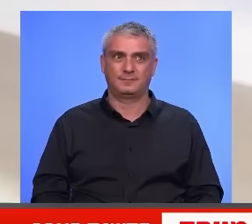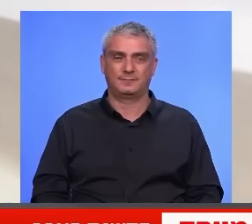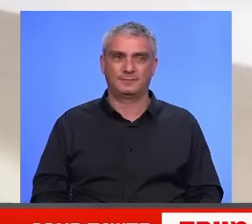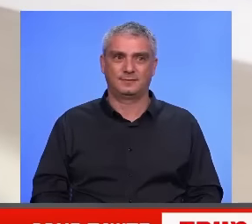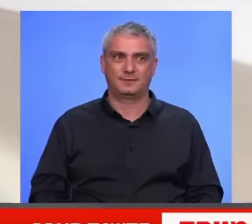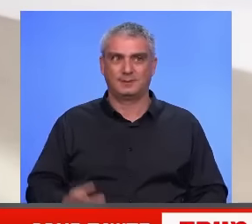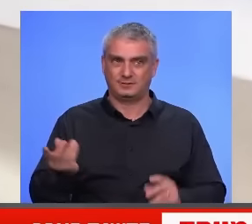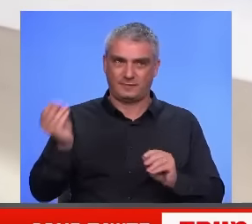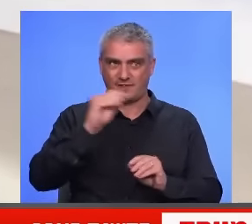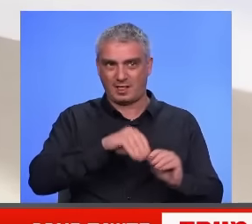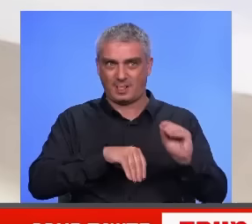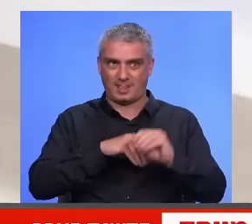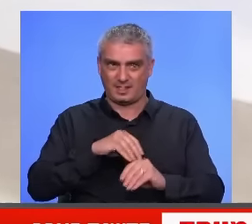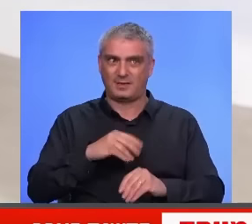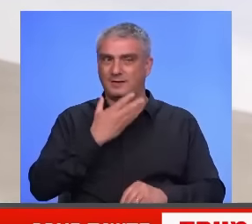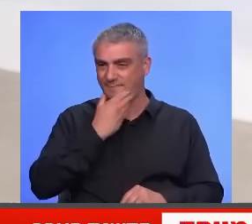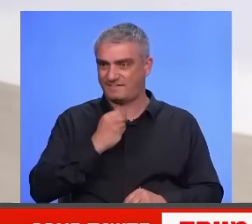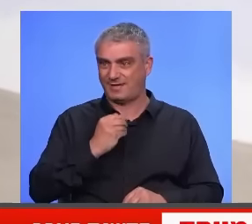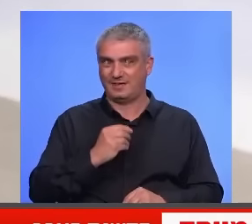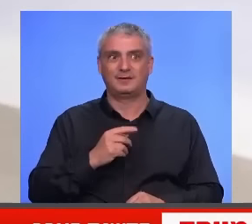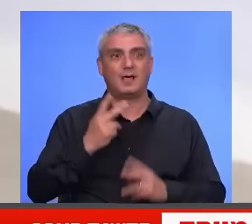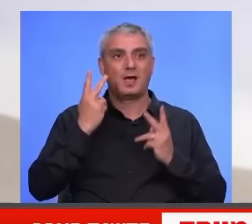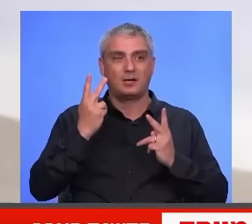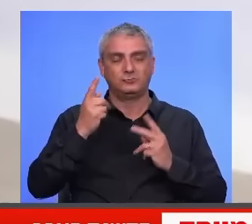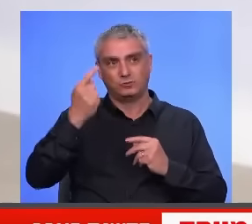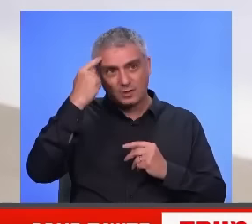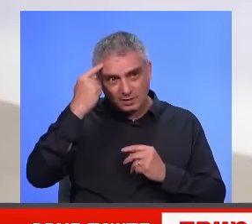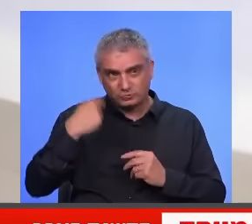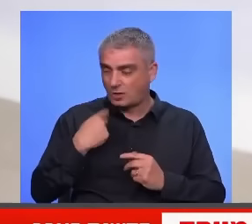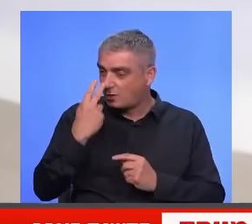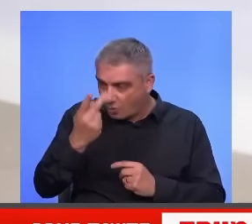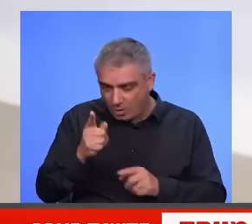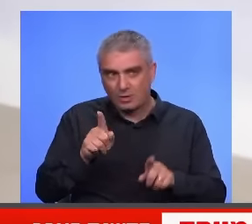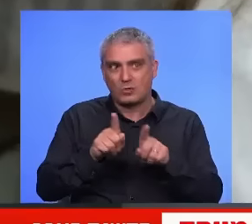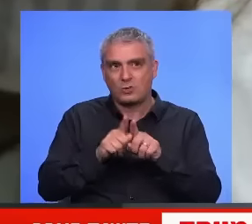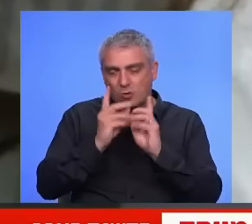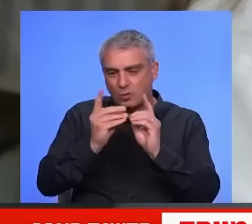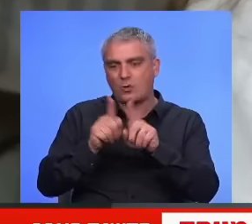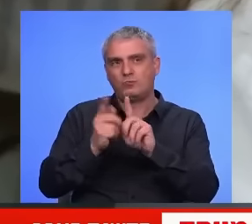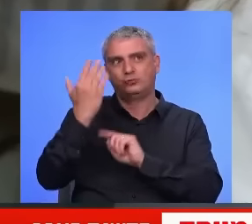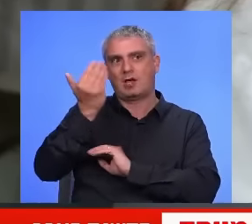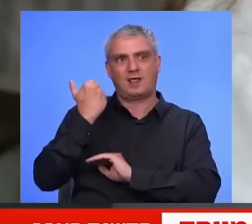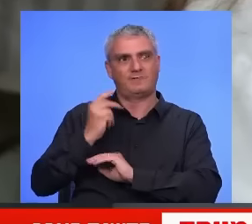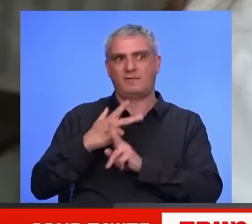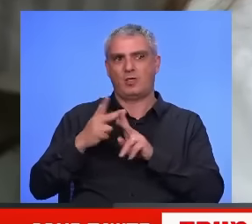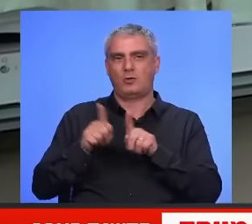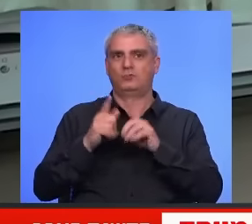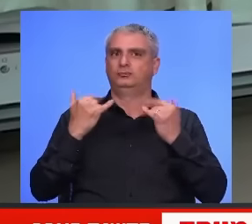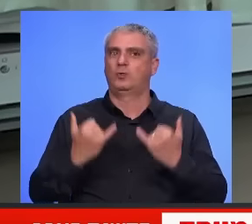עכשיו זה ועל זה. יפה, יפה. חשוב לי שהוא ידע שאני רואה אותו, גם כמו שהוא היה לפני, ולא רק כמו שהוא